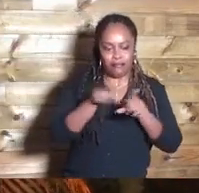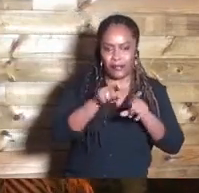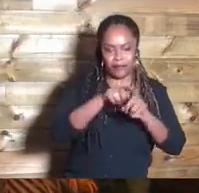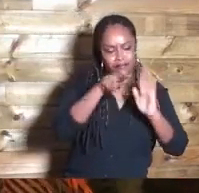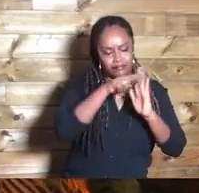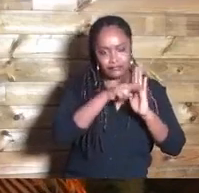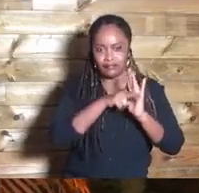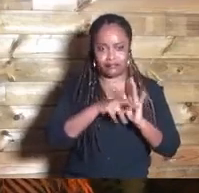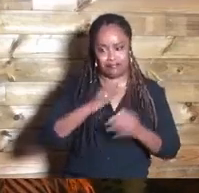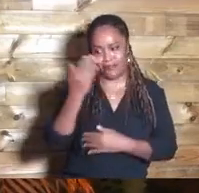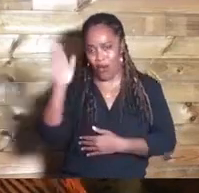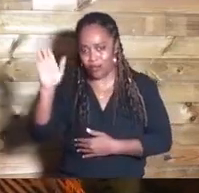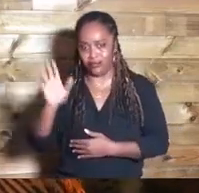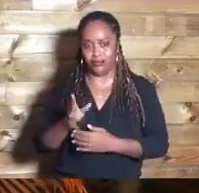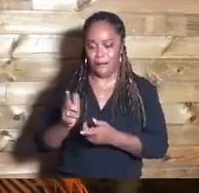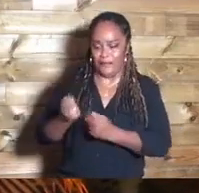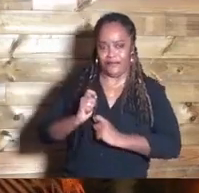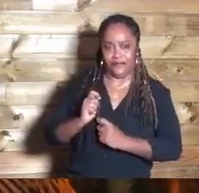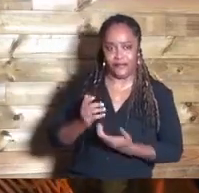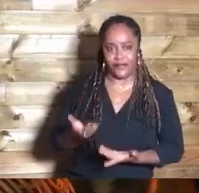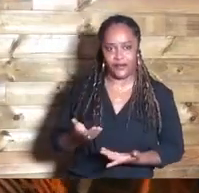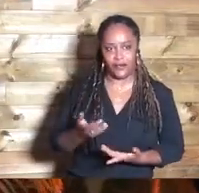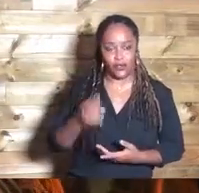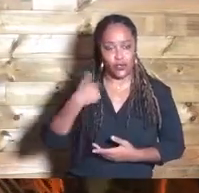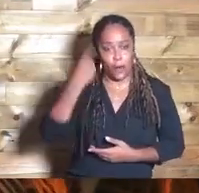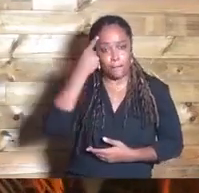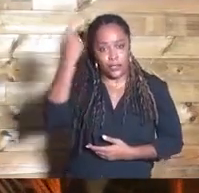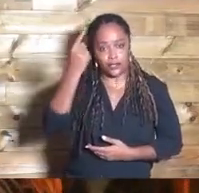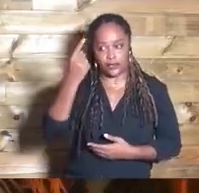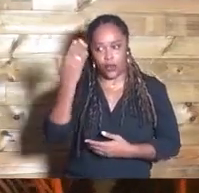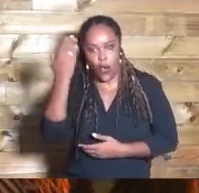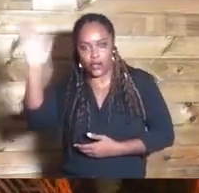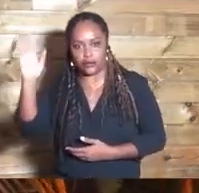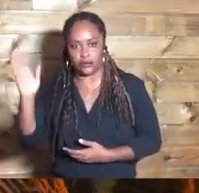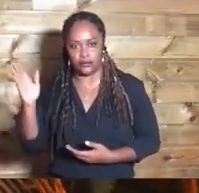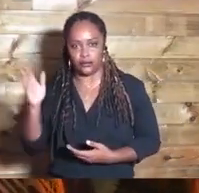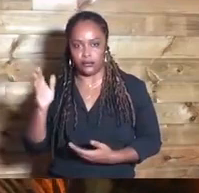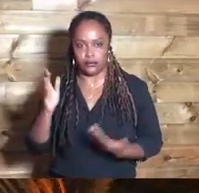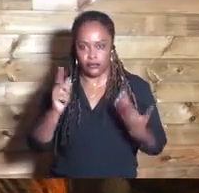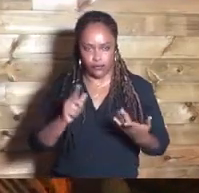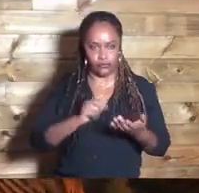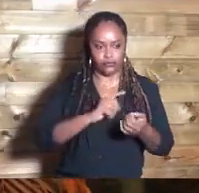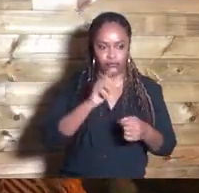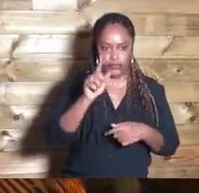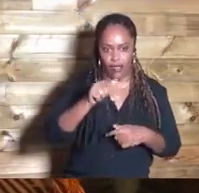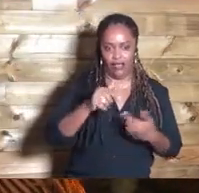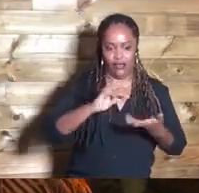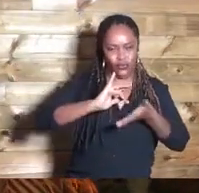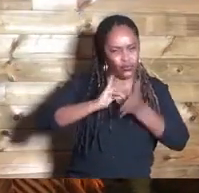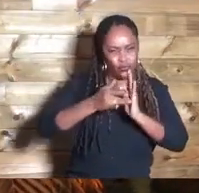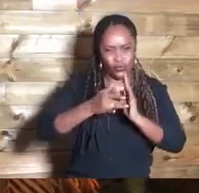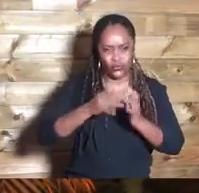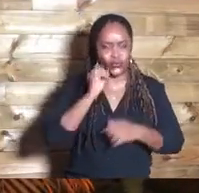de l'autre, pour finir par penser l'autre comme unique référent sur tous les aspects de